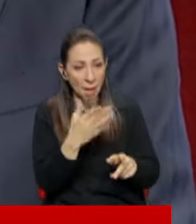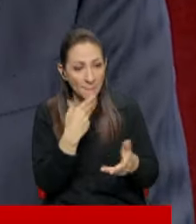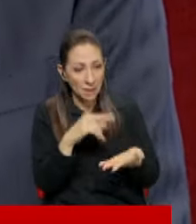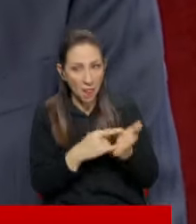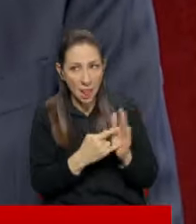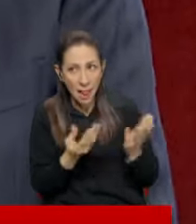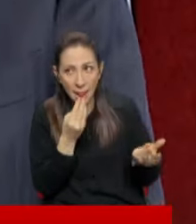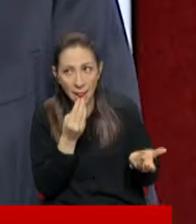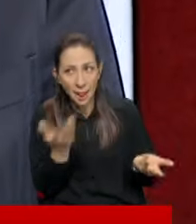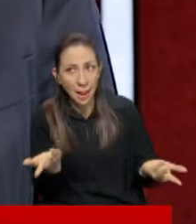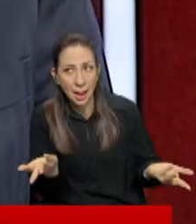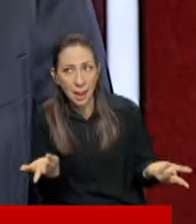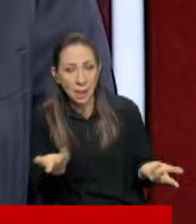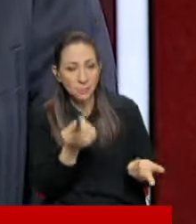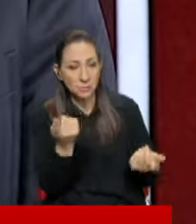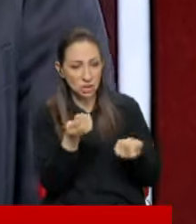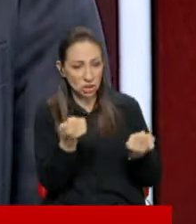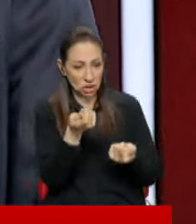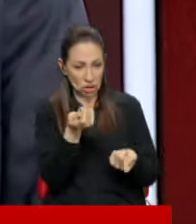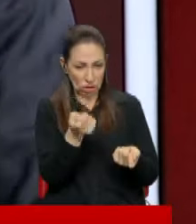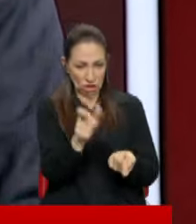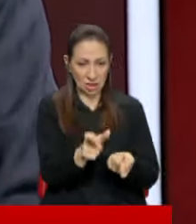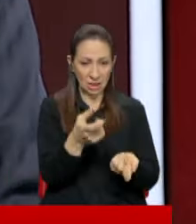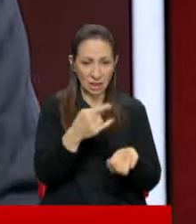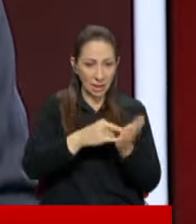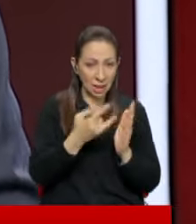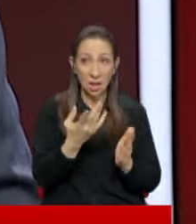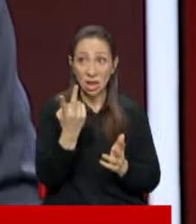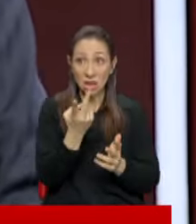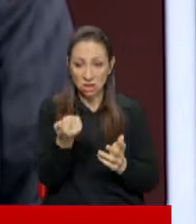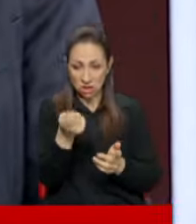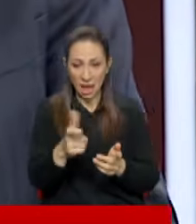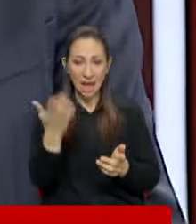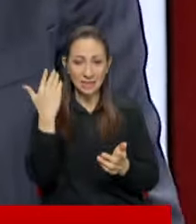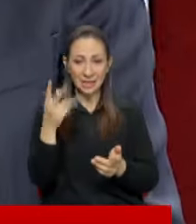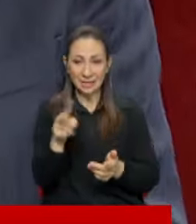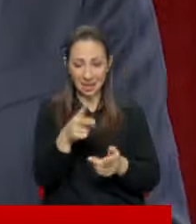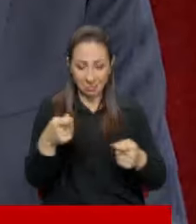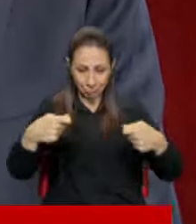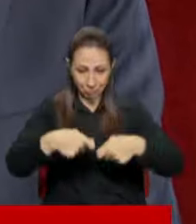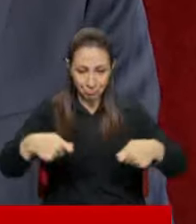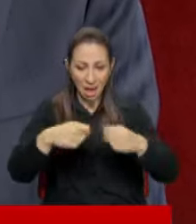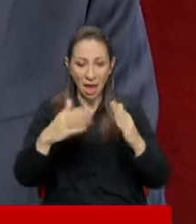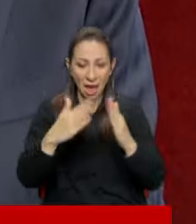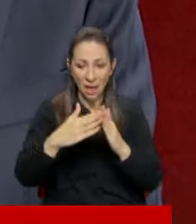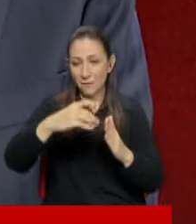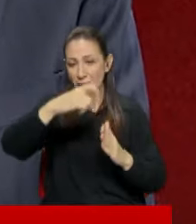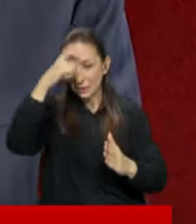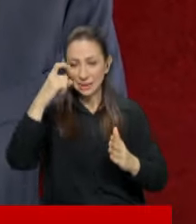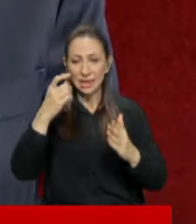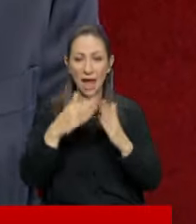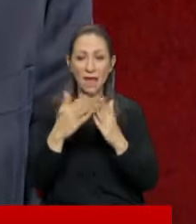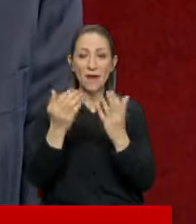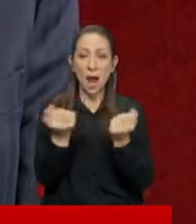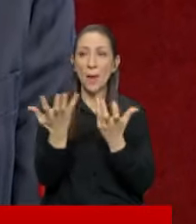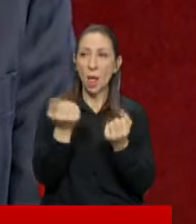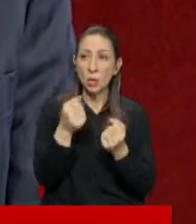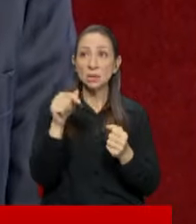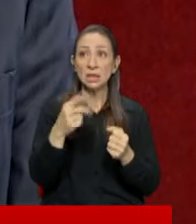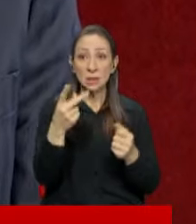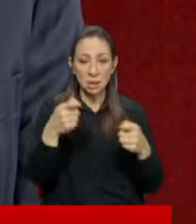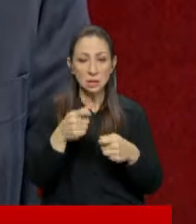nasıl geçinsin? Bir çalışan nasıl geçinsin? Şimdi iki çalışan eskiden araba, ev, yazlık alabiliyordu. Şimdi iki